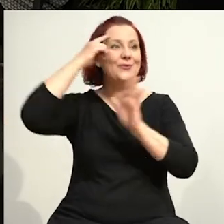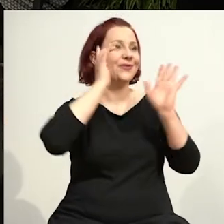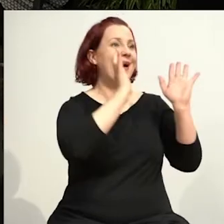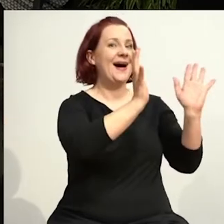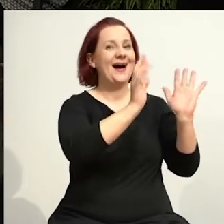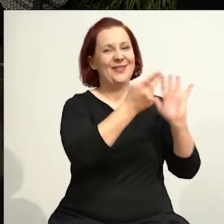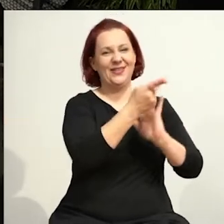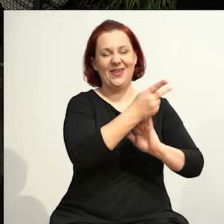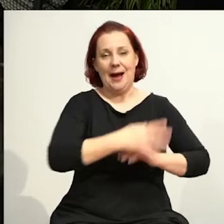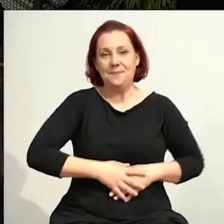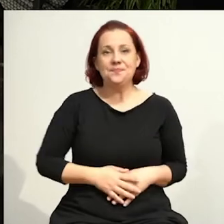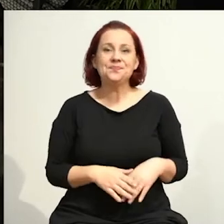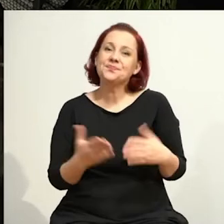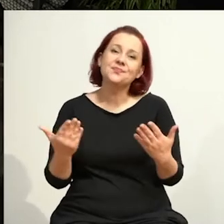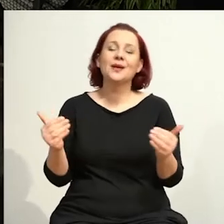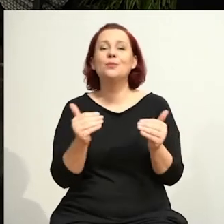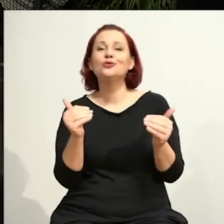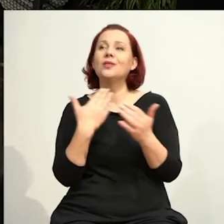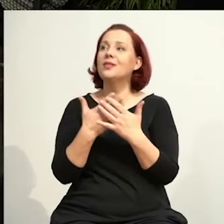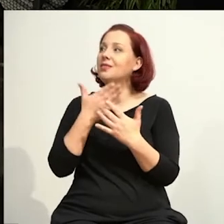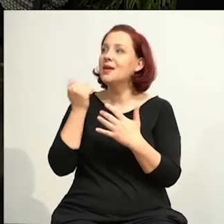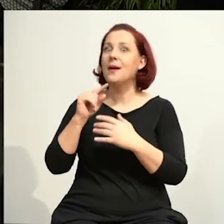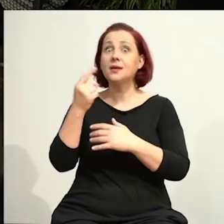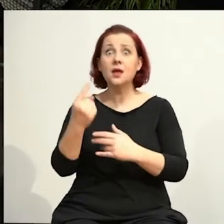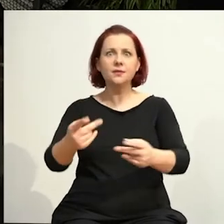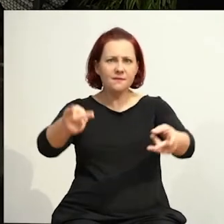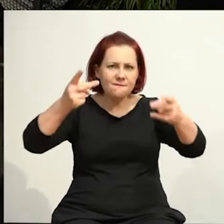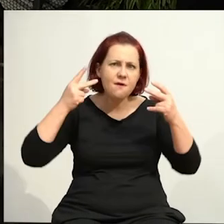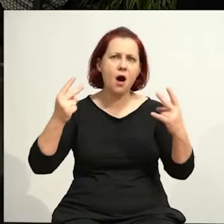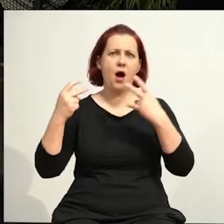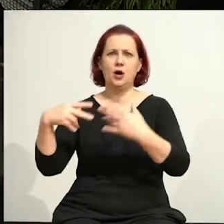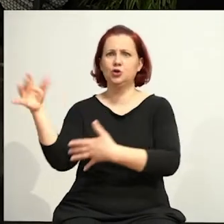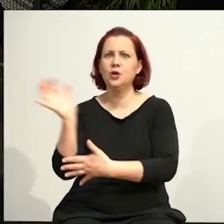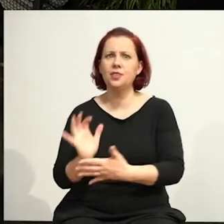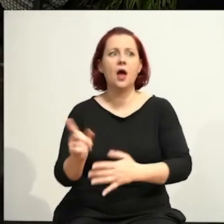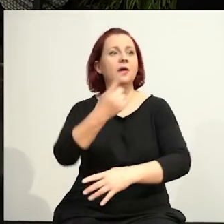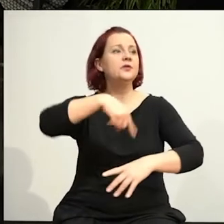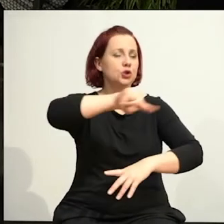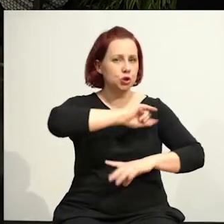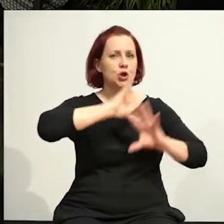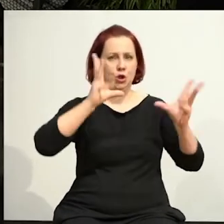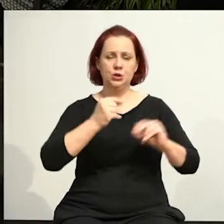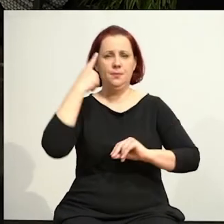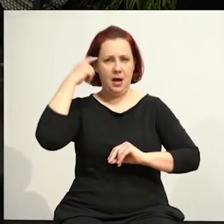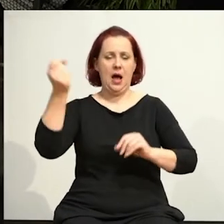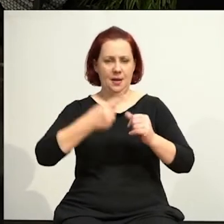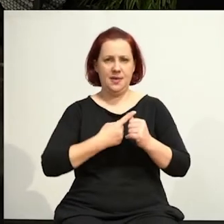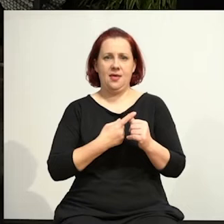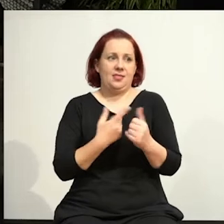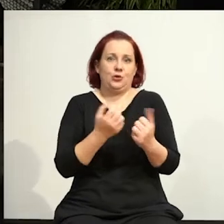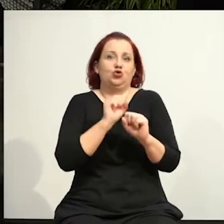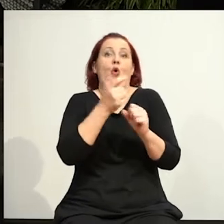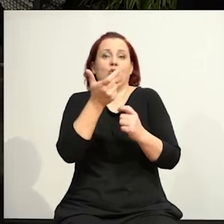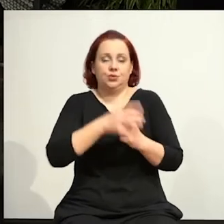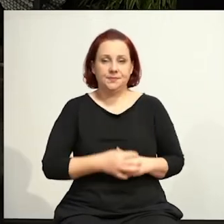tego swojego takiego jednego ważnego tekstu, który by no wszyscy pamiętali, prawda? To, tak mi się wydaje, że to jest gdzieś